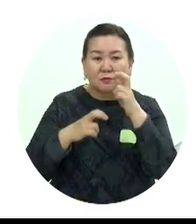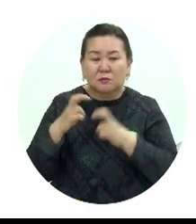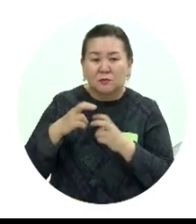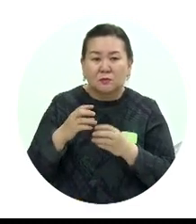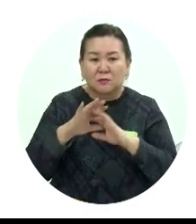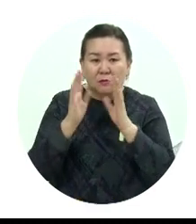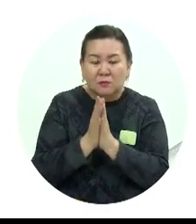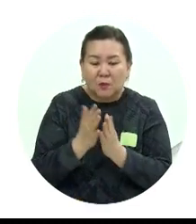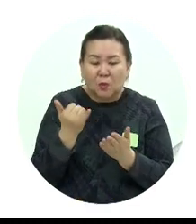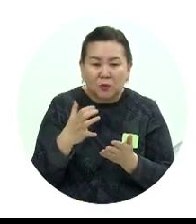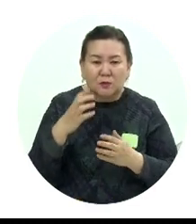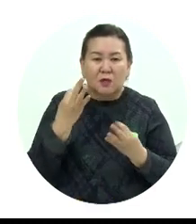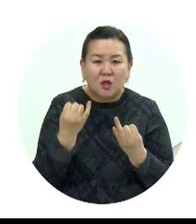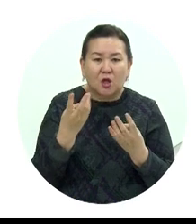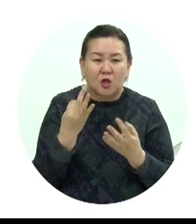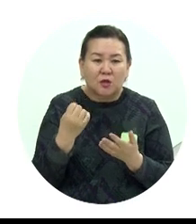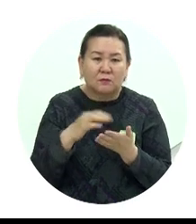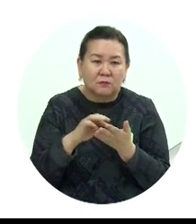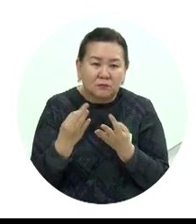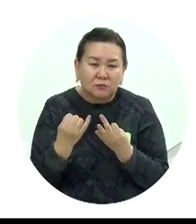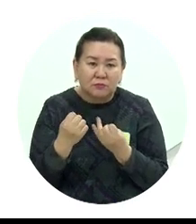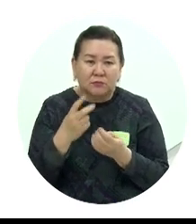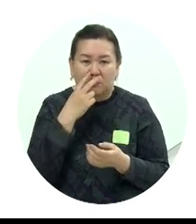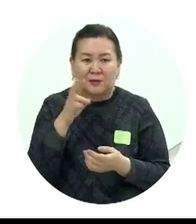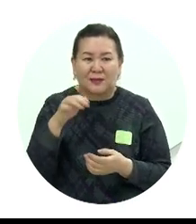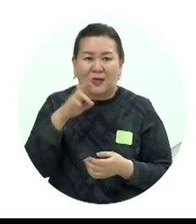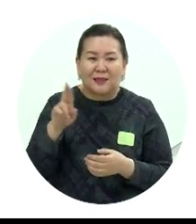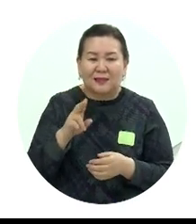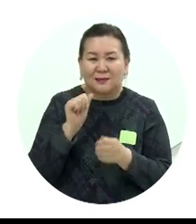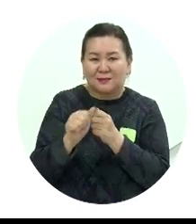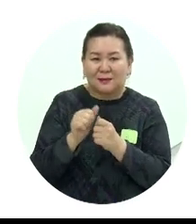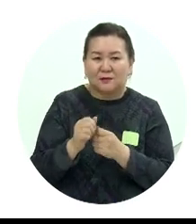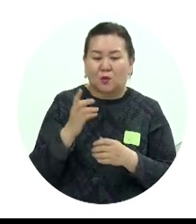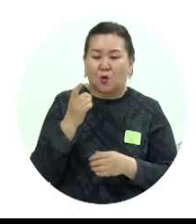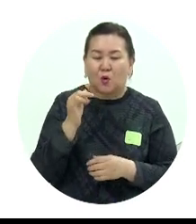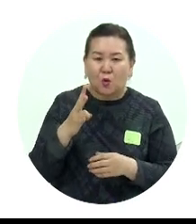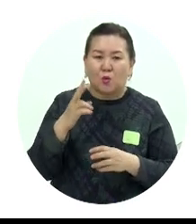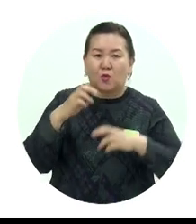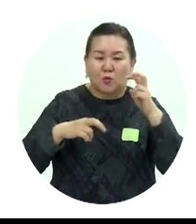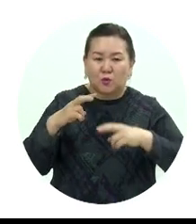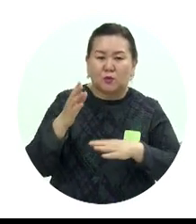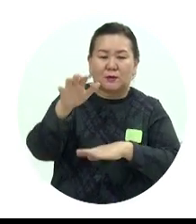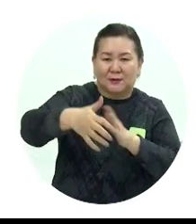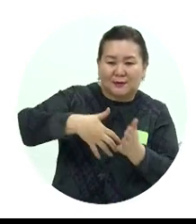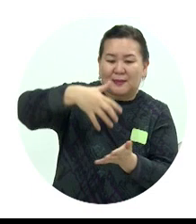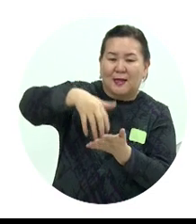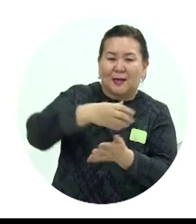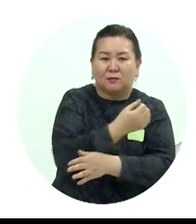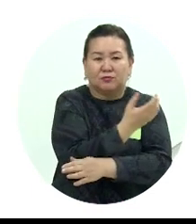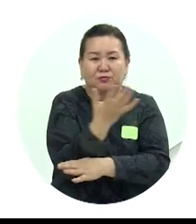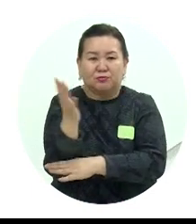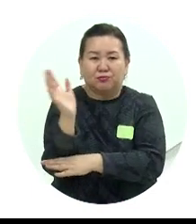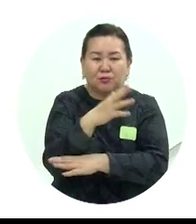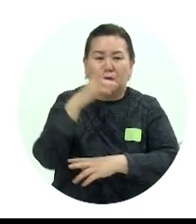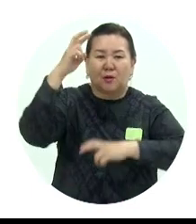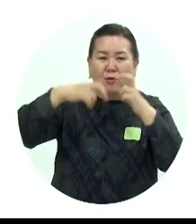явцад гарч байгаа бүх усны одоо нийт хэмжээг бол дам зарцуулагдсан ус гэх нь байна. За тэр хөвөнг үйлдвэрлэх, тариалах, за бодволкийг